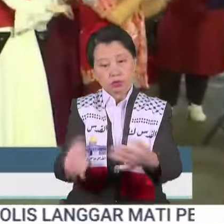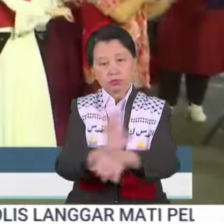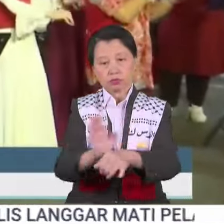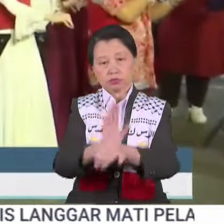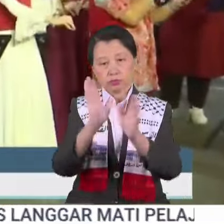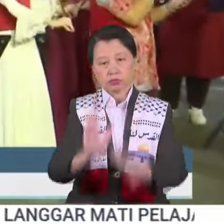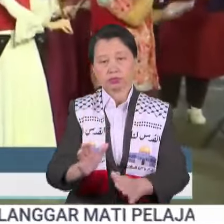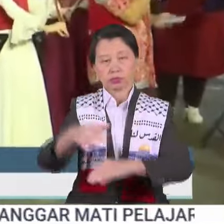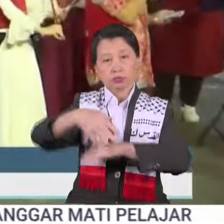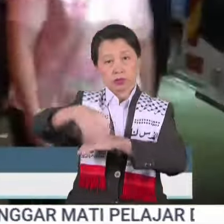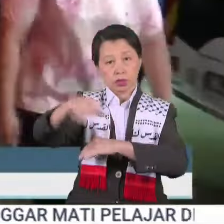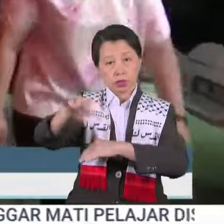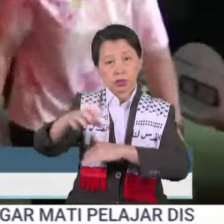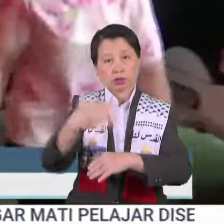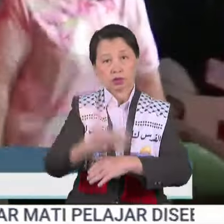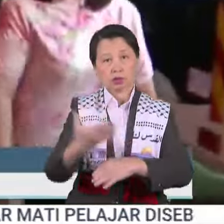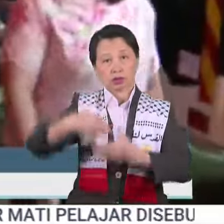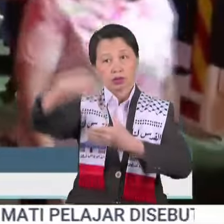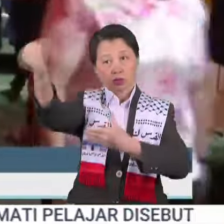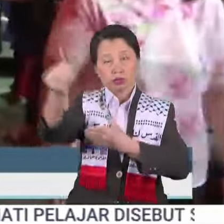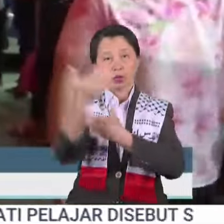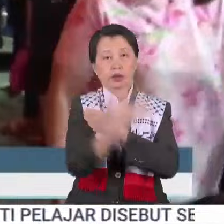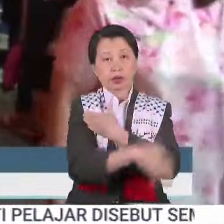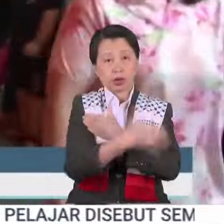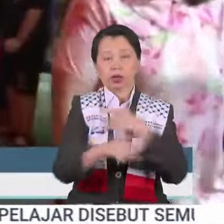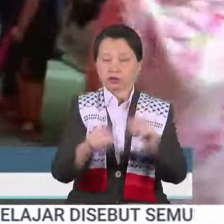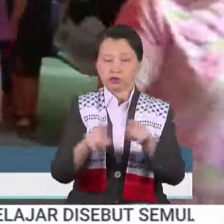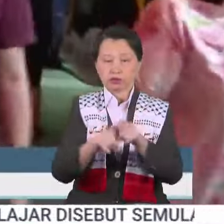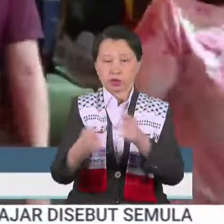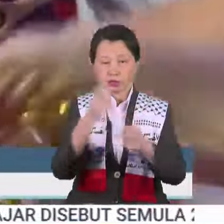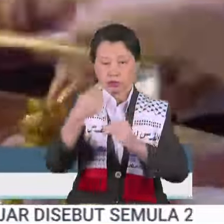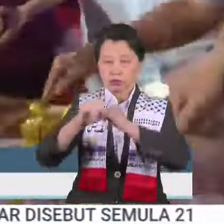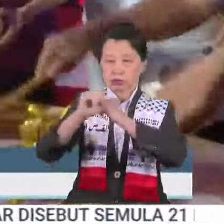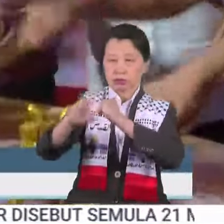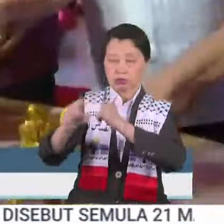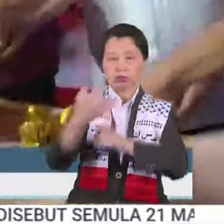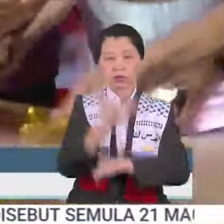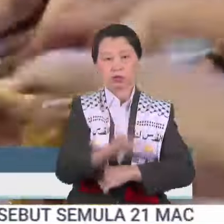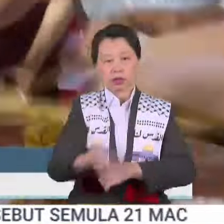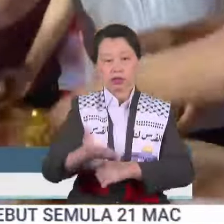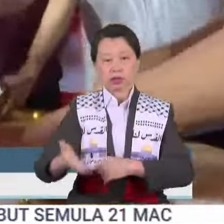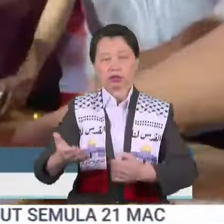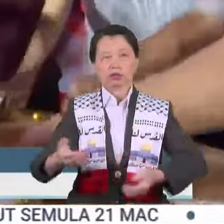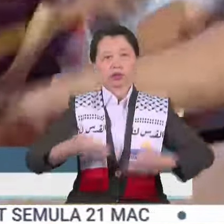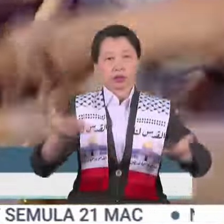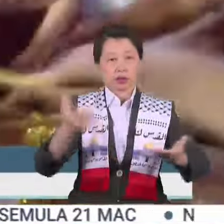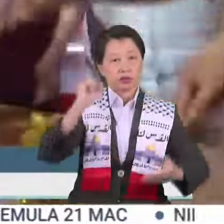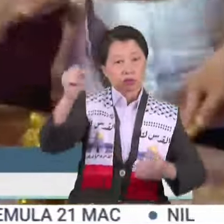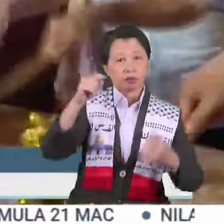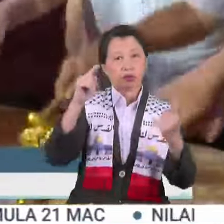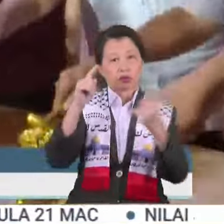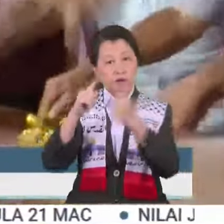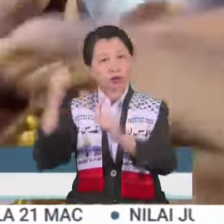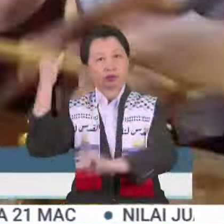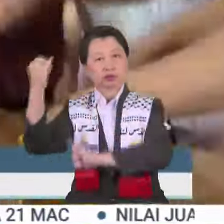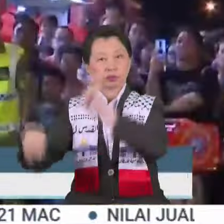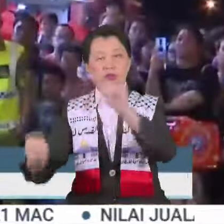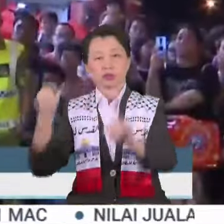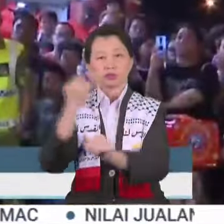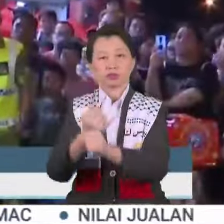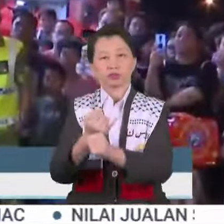usahawan mengeksport produk dihasilkan ke luar negara sebagai usaha mempromosikan barangan keluaran tempatan ke peringkat